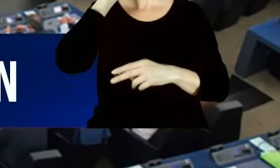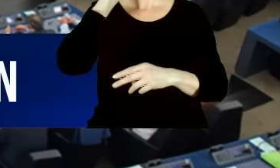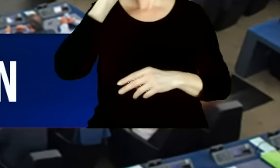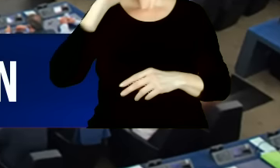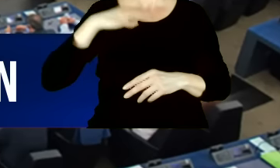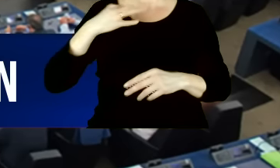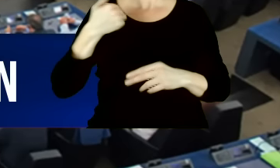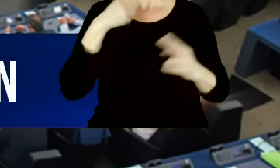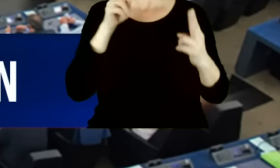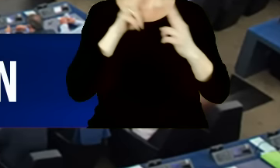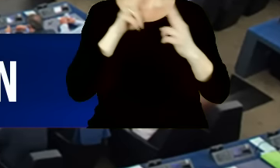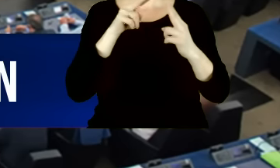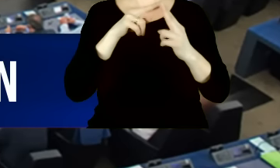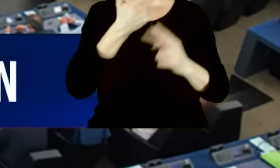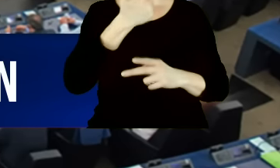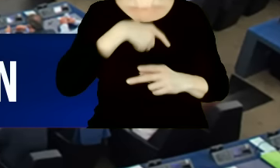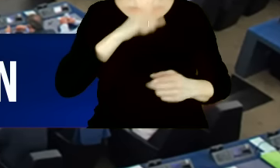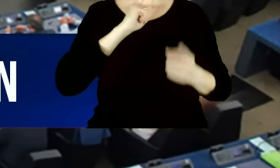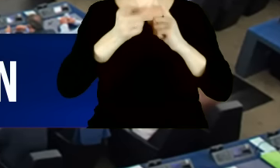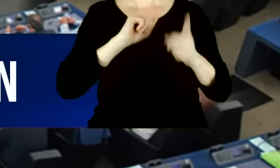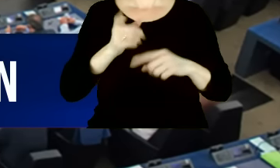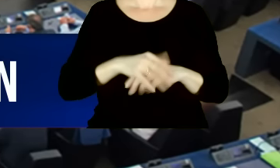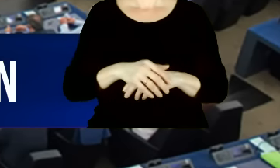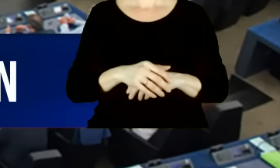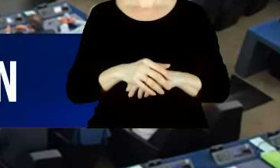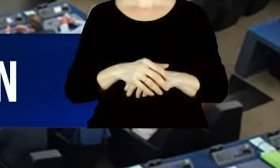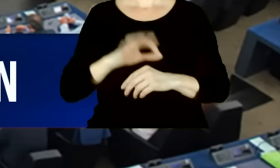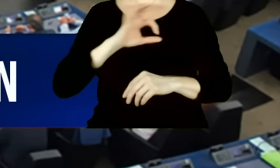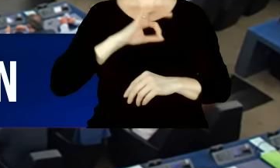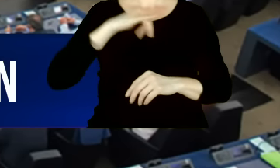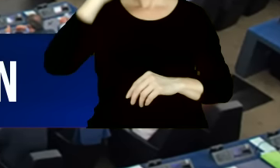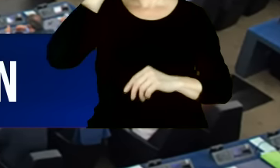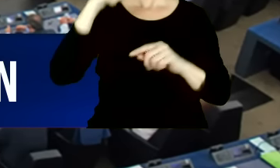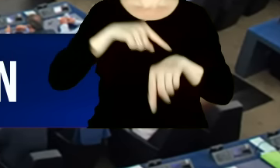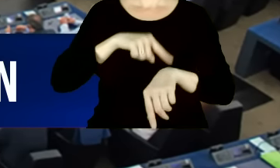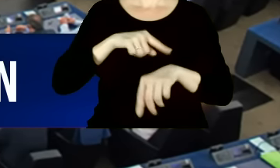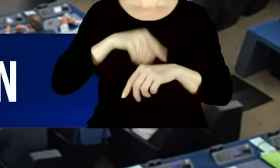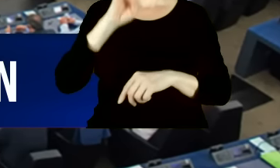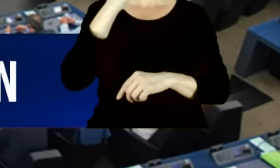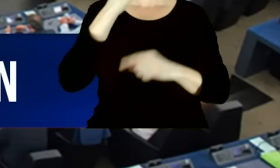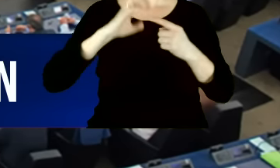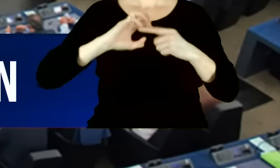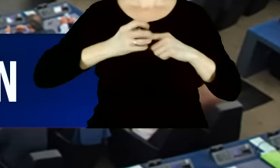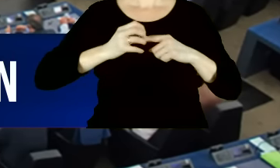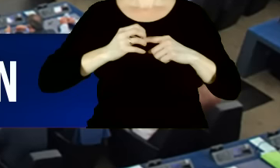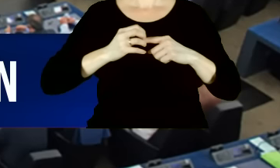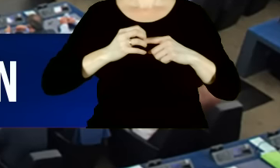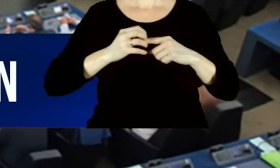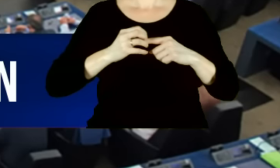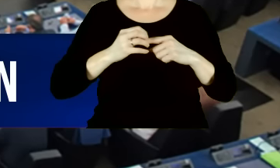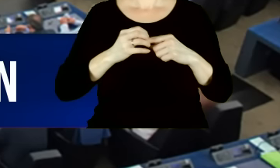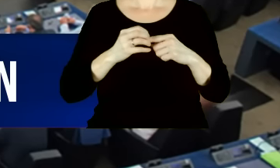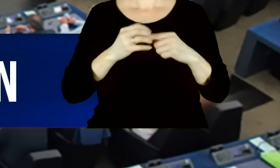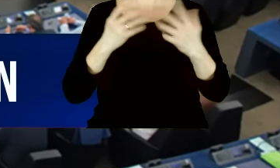skontaktowała, żeby ze mną porozmawiać na ten temat. No i nie zgadniecie państwo, na moim telefonie jest 4 grudnia. 4 grudnia jest, proszę państwa. Czyli